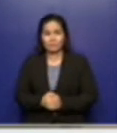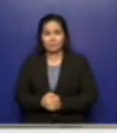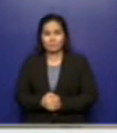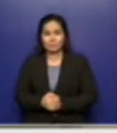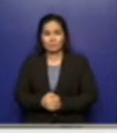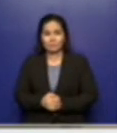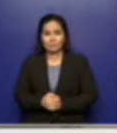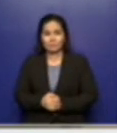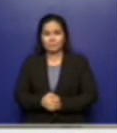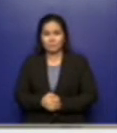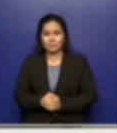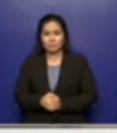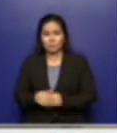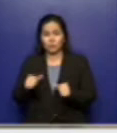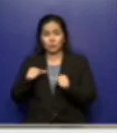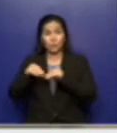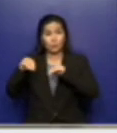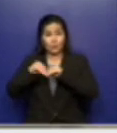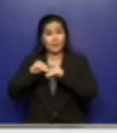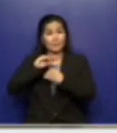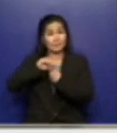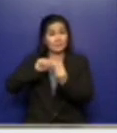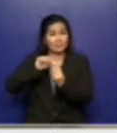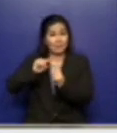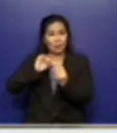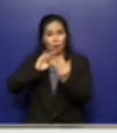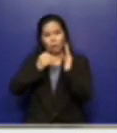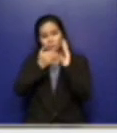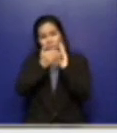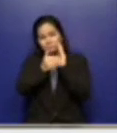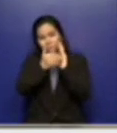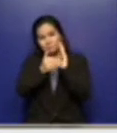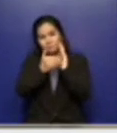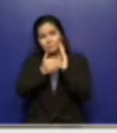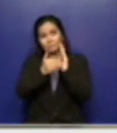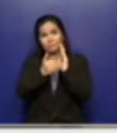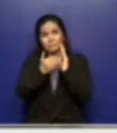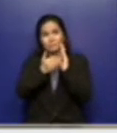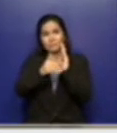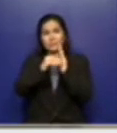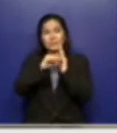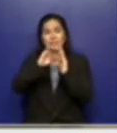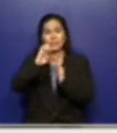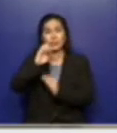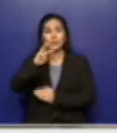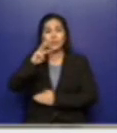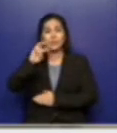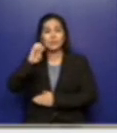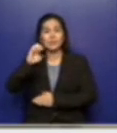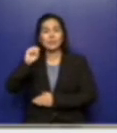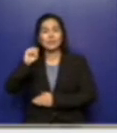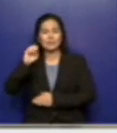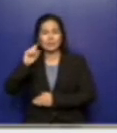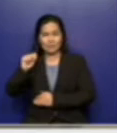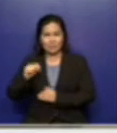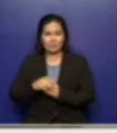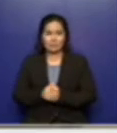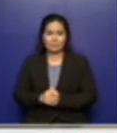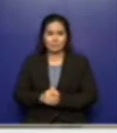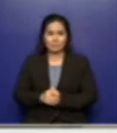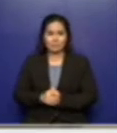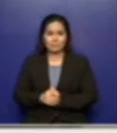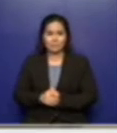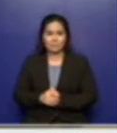เมืองที่อยู่บนระเบียงเศรษฐกิจตะวันออกตะวันตกหรือเรียกว่าอีเวกนะครับฉะนั้นเส้นทางเส้น